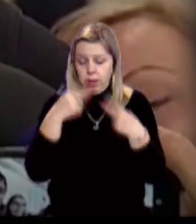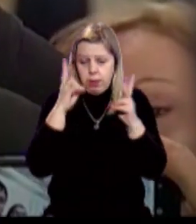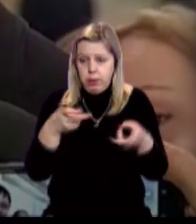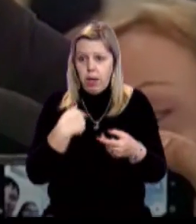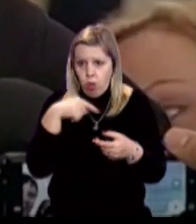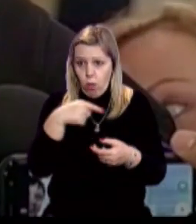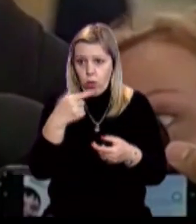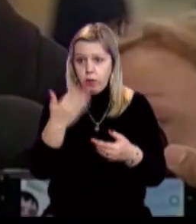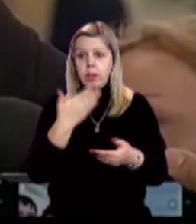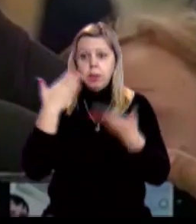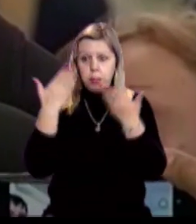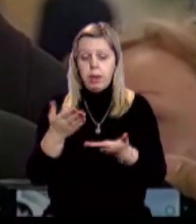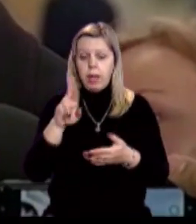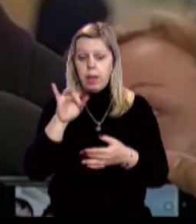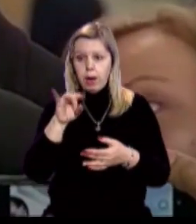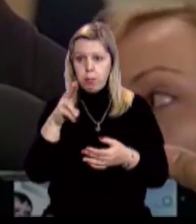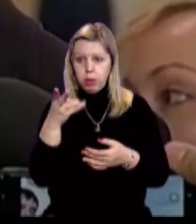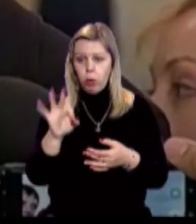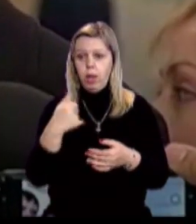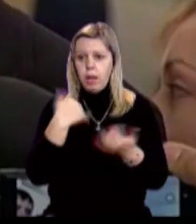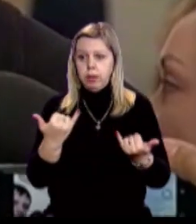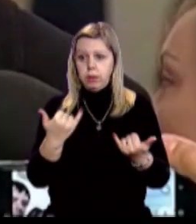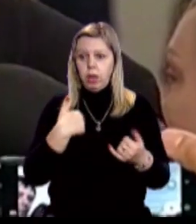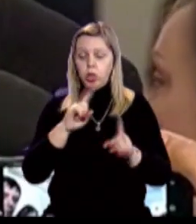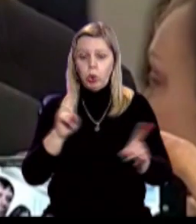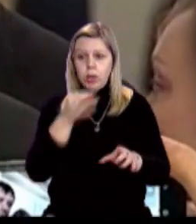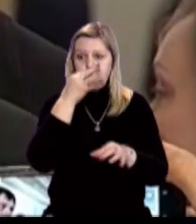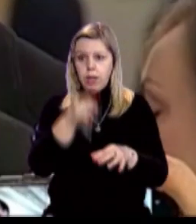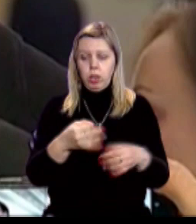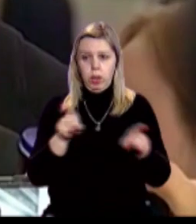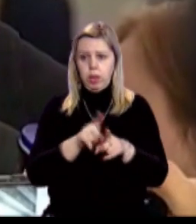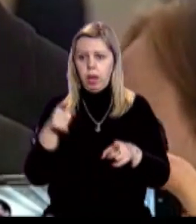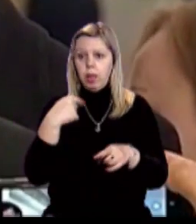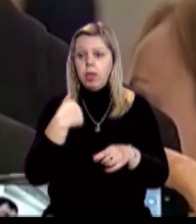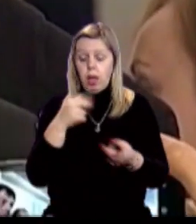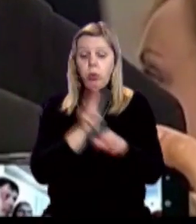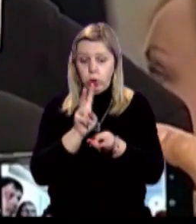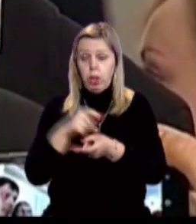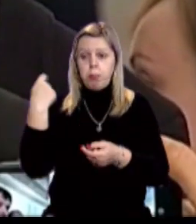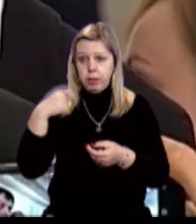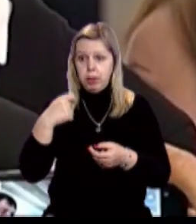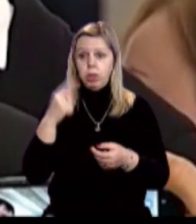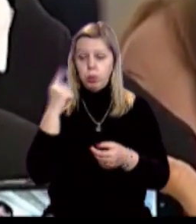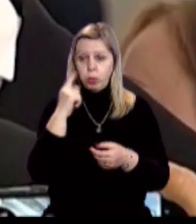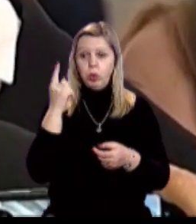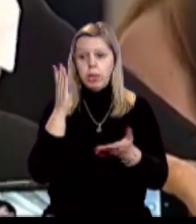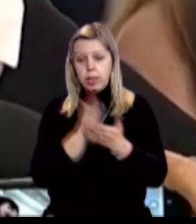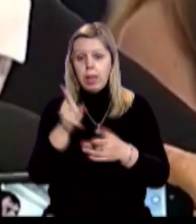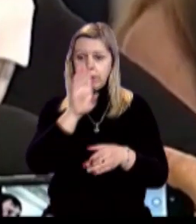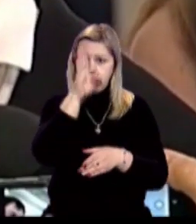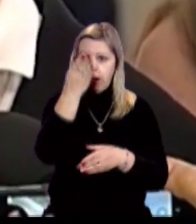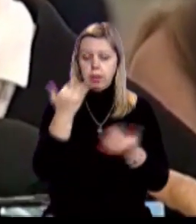ж вам кажу, спитайте Богдана Яременко, тому що я зараз там щось скажу. Я зустрічався з президента, почути, чи є та